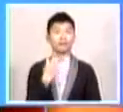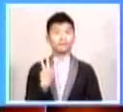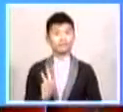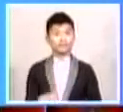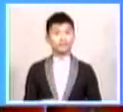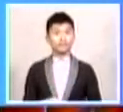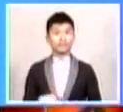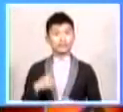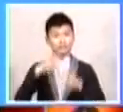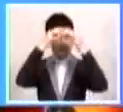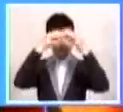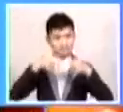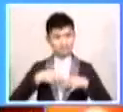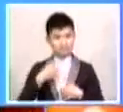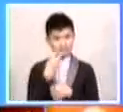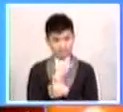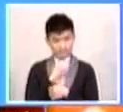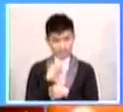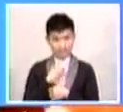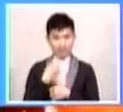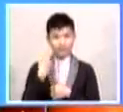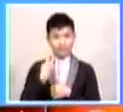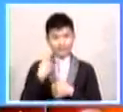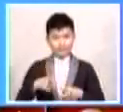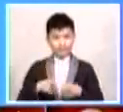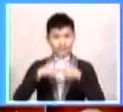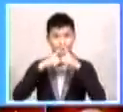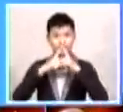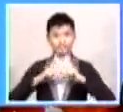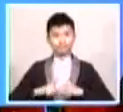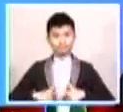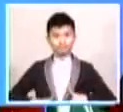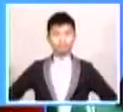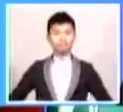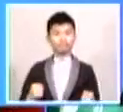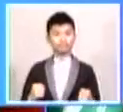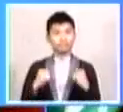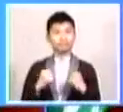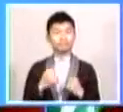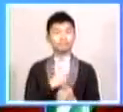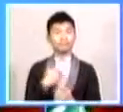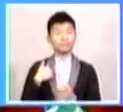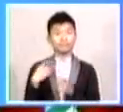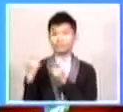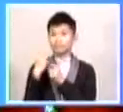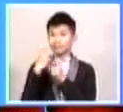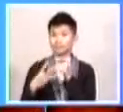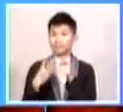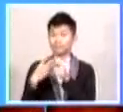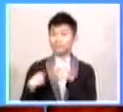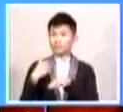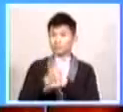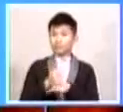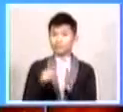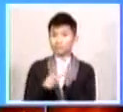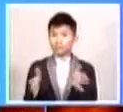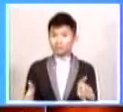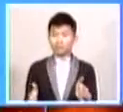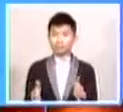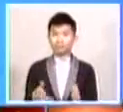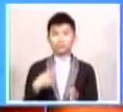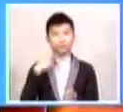过反省而浴火重生的政党。在近3年的党主席的任内，我感